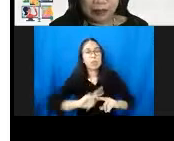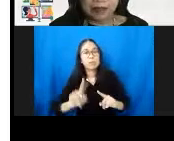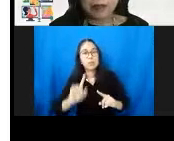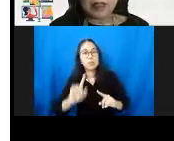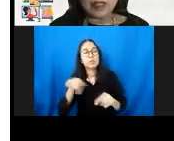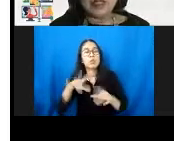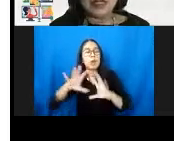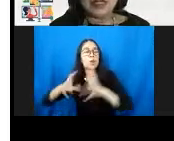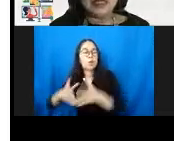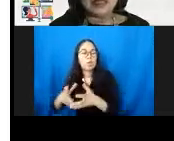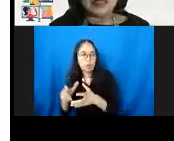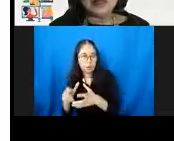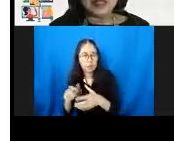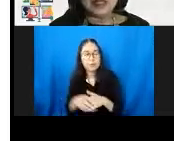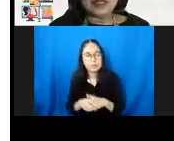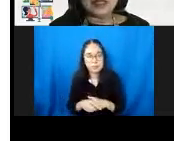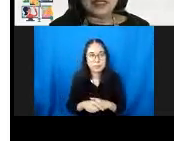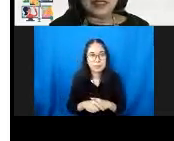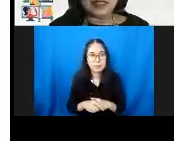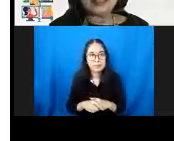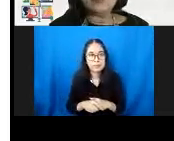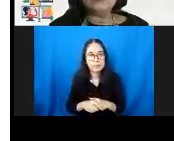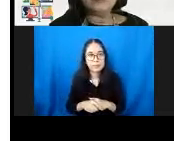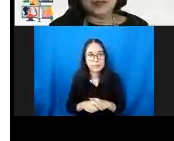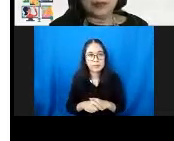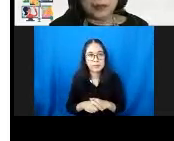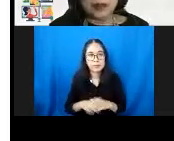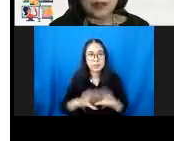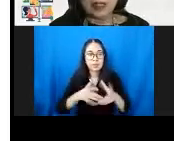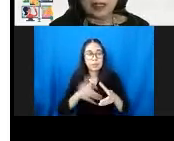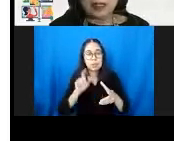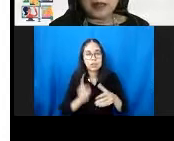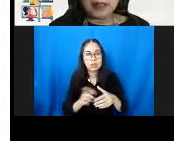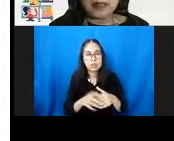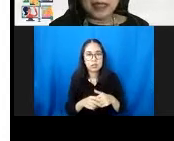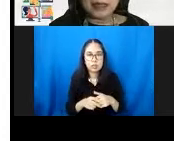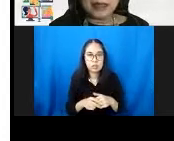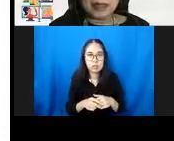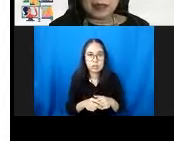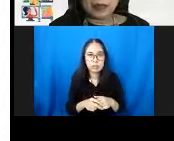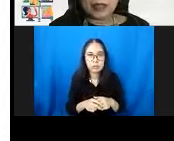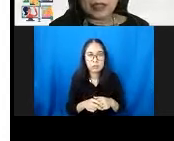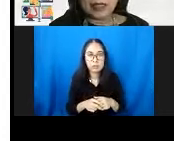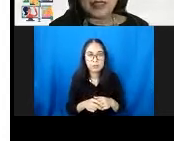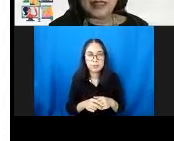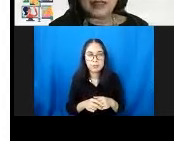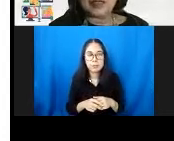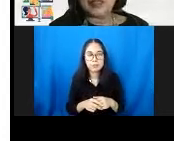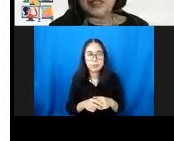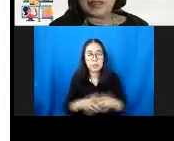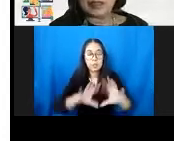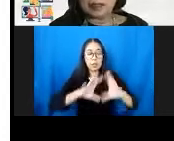anggotanya dan keanggotanya adalah ex officio, adalah representasi atau perwakilan